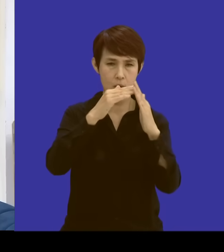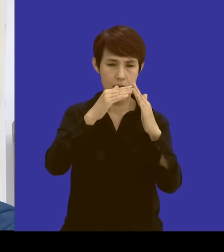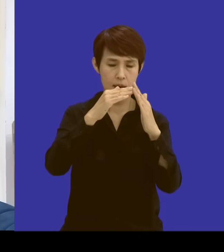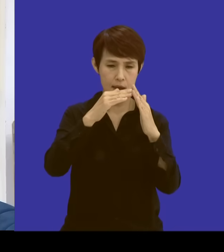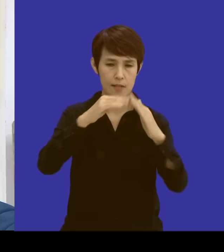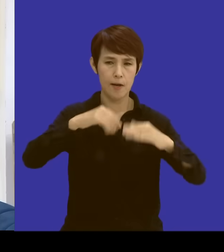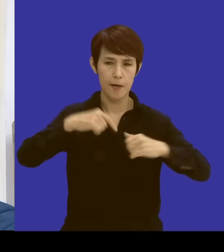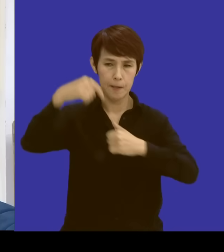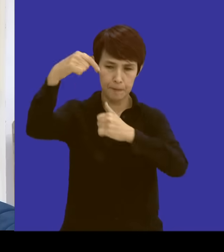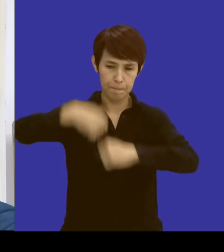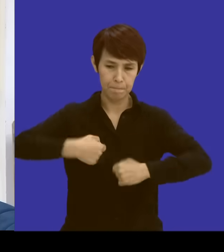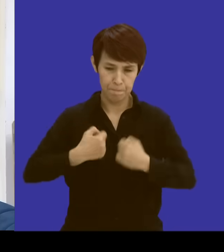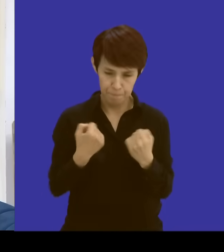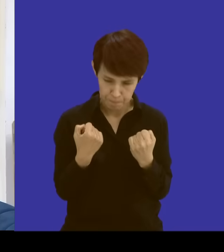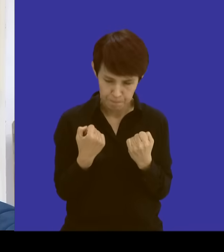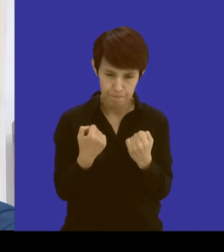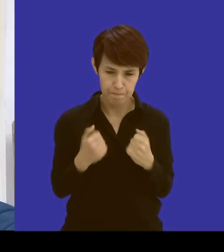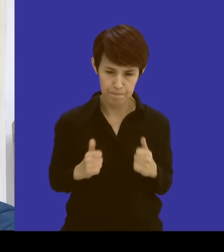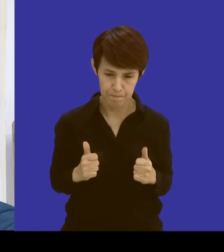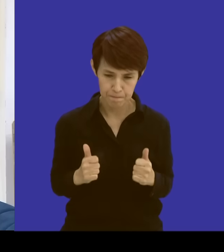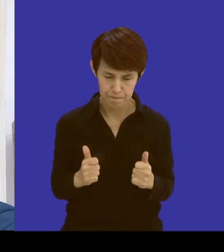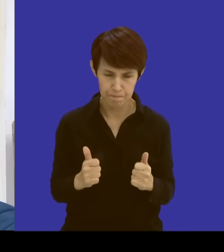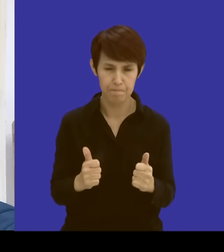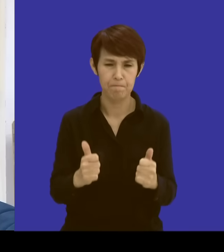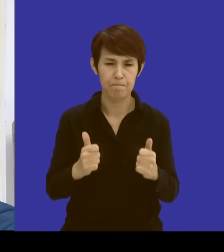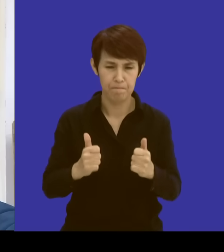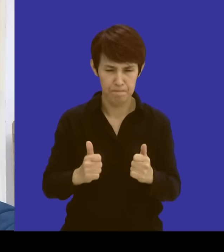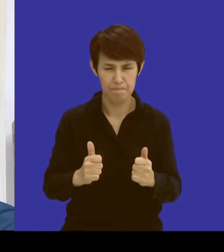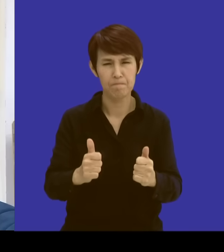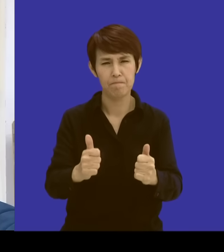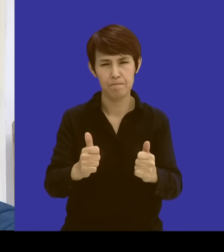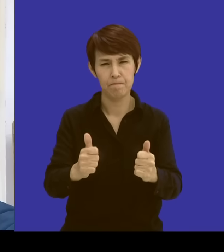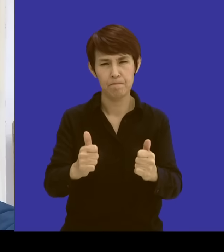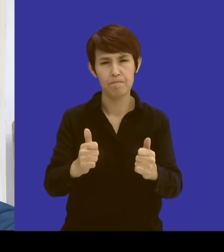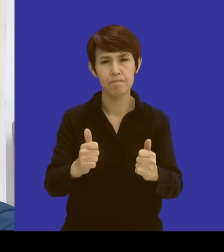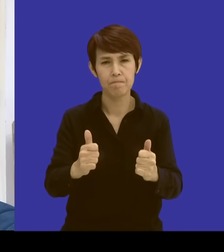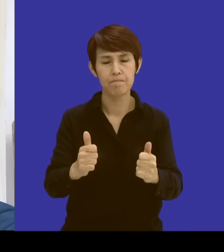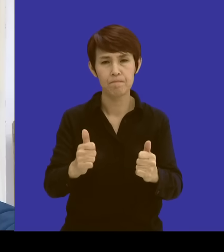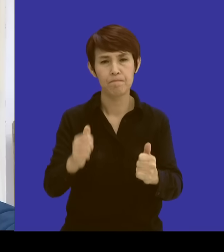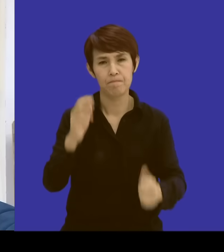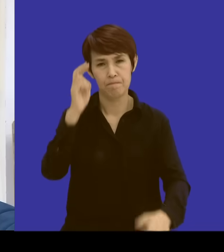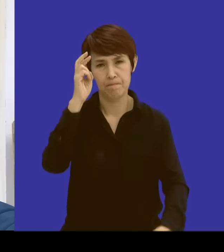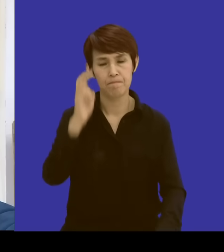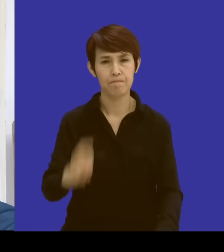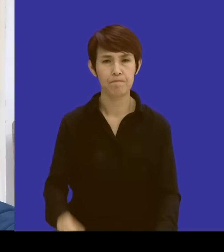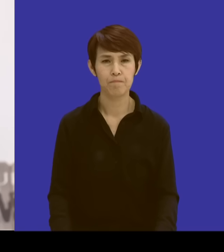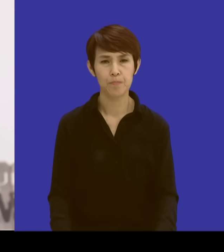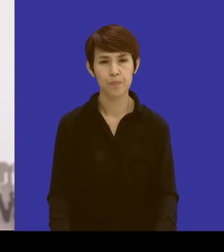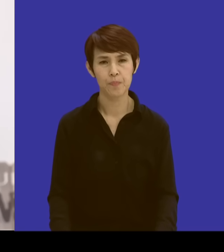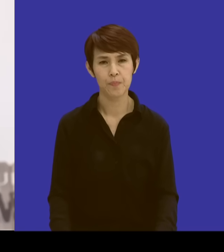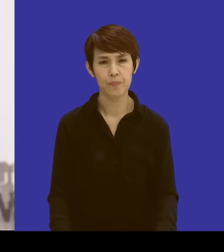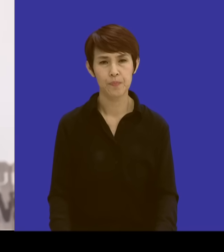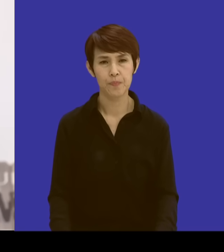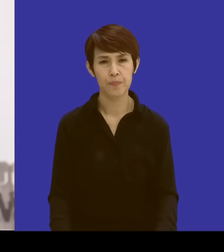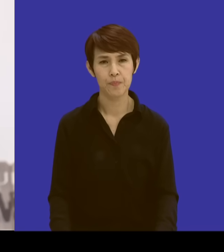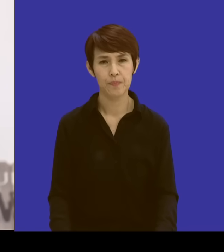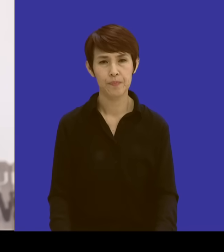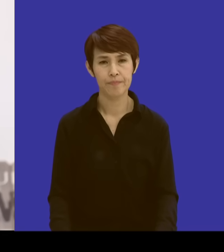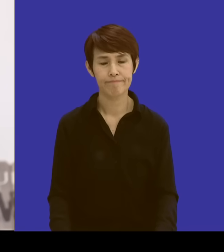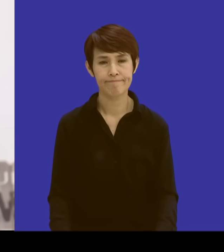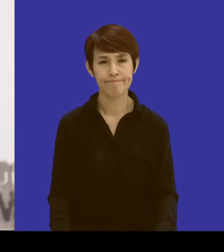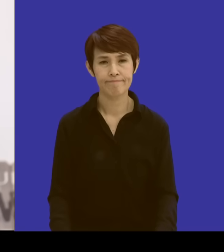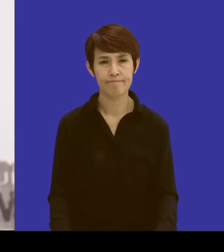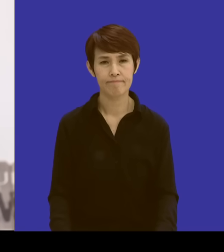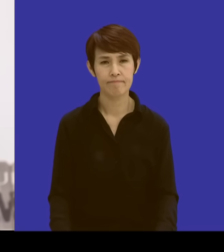대로 잘하고 순종하는 거. 아마 좀 그랬지 않을까 그런 생각이 들고 좀 더 이제